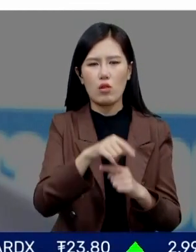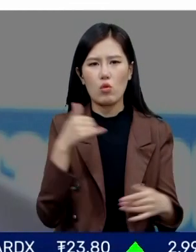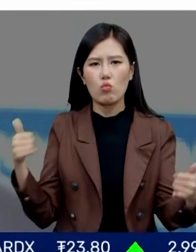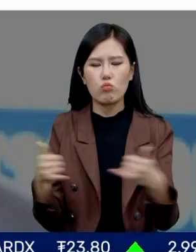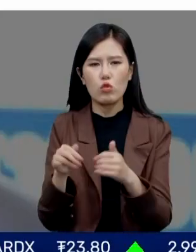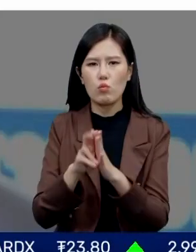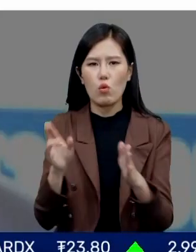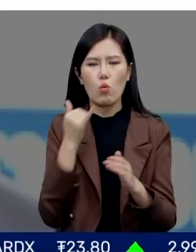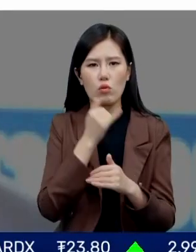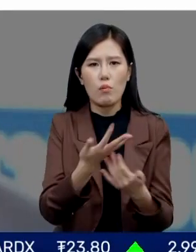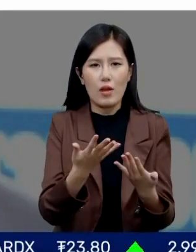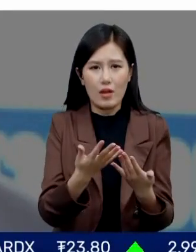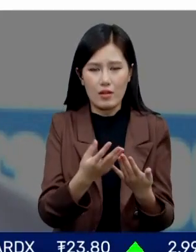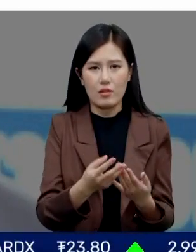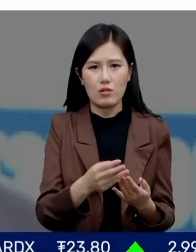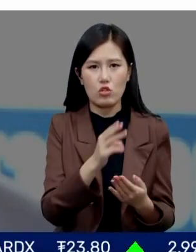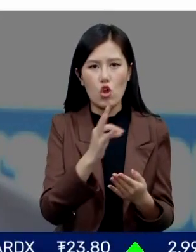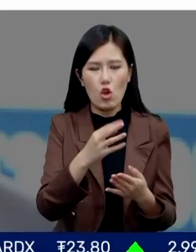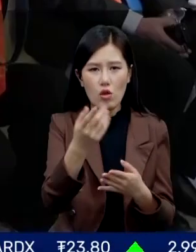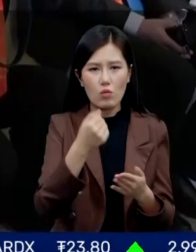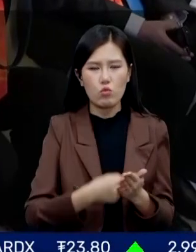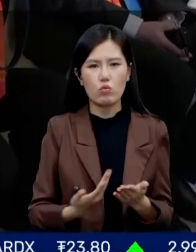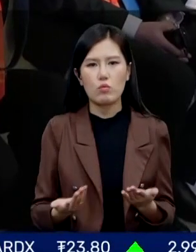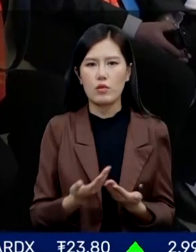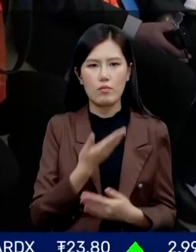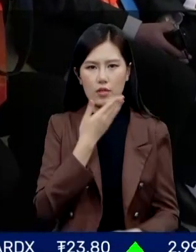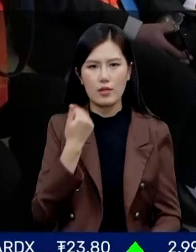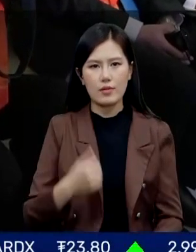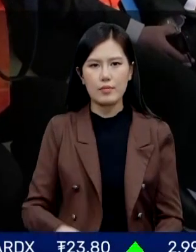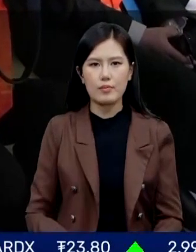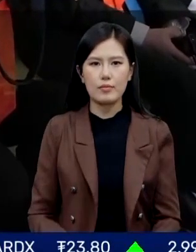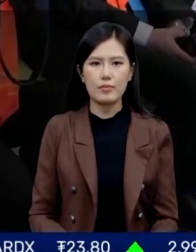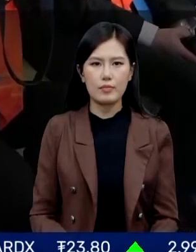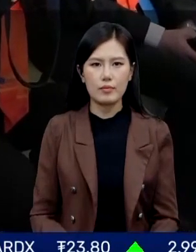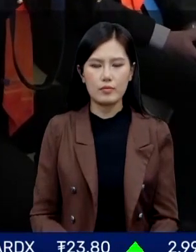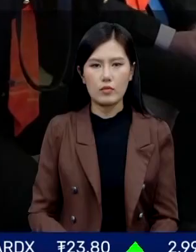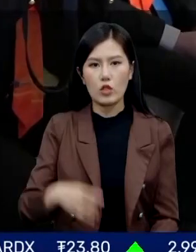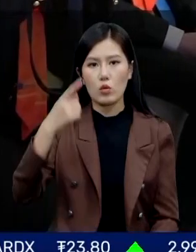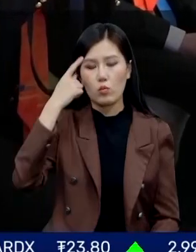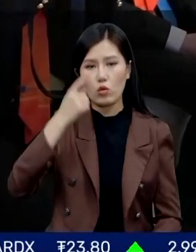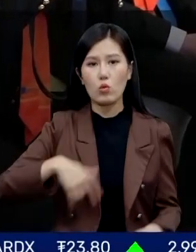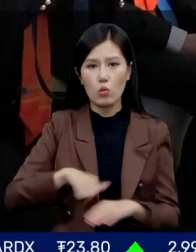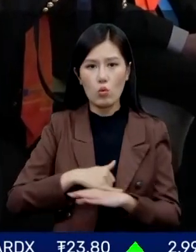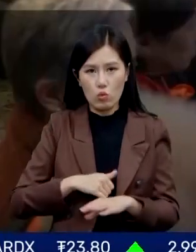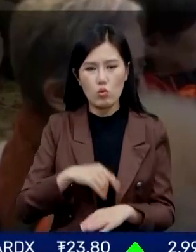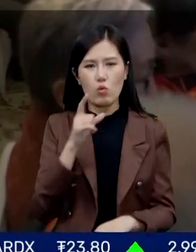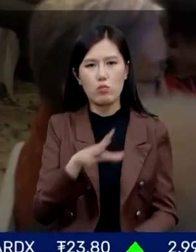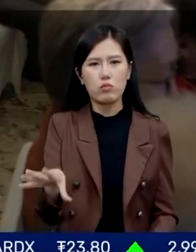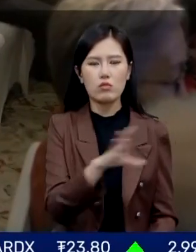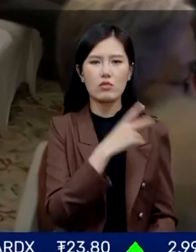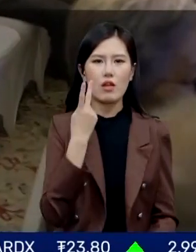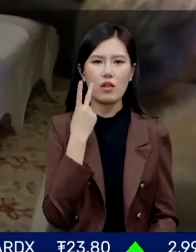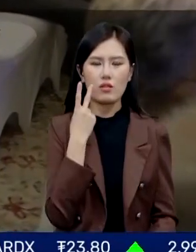Тэр хүмүүс өрөөсөө энэ лө орж ирэхгүй байна энэ тоо мэдээлэл рүү. Нэг өдөр Монгол Улс Төв Амын дийлэнхэд олон нийтийн сүлжээг